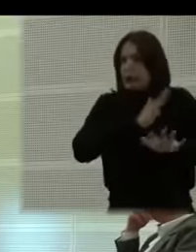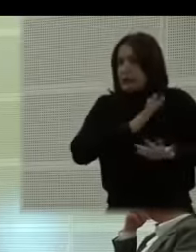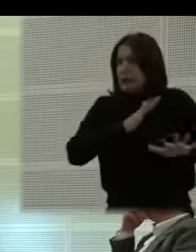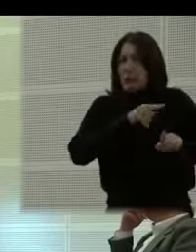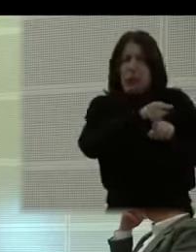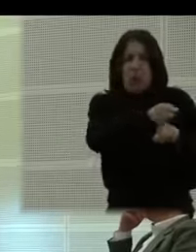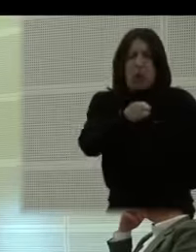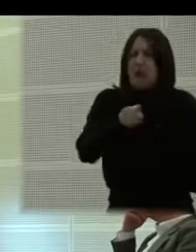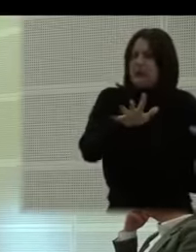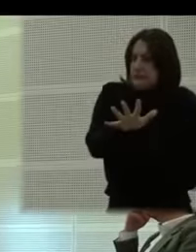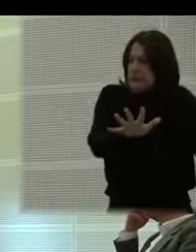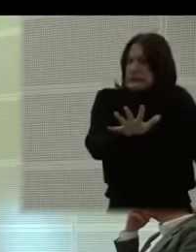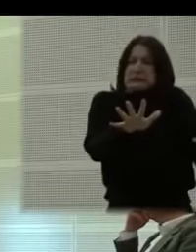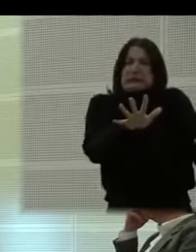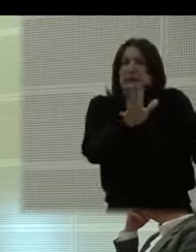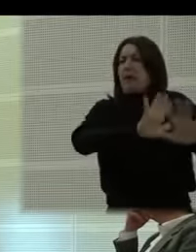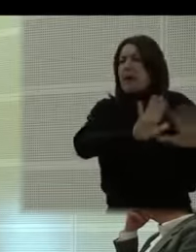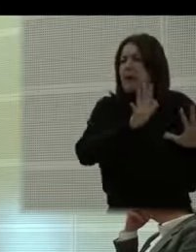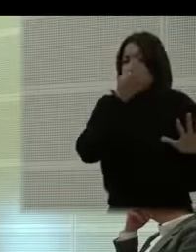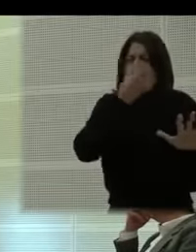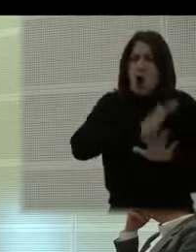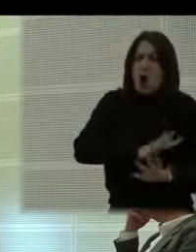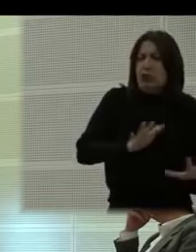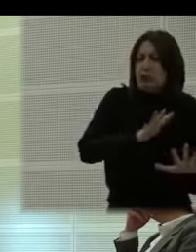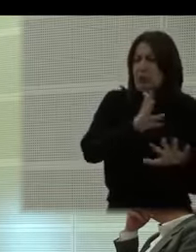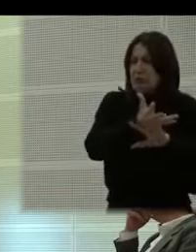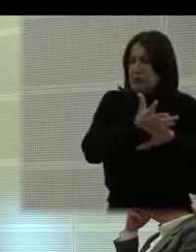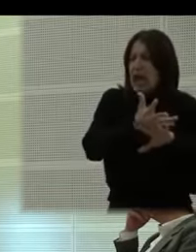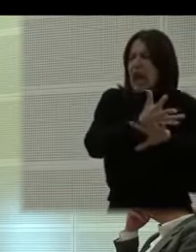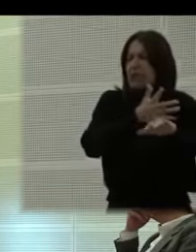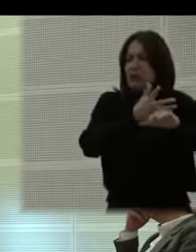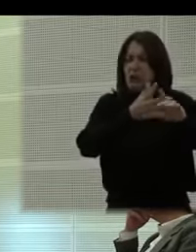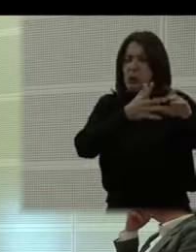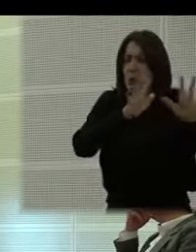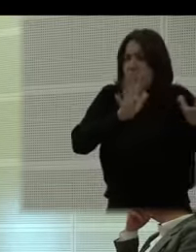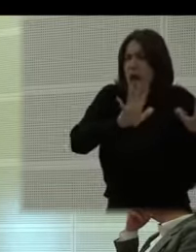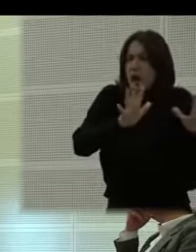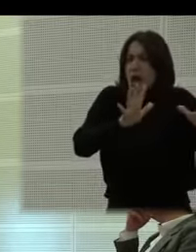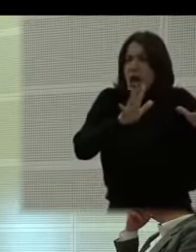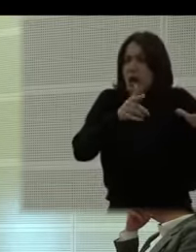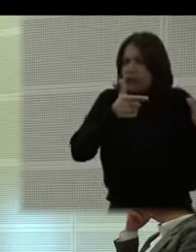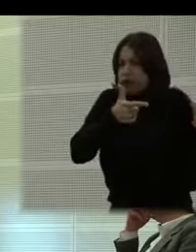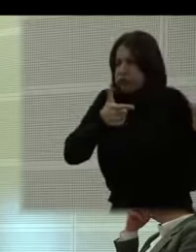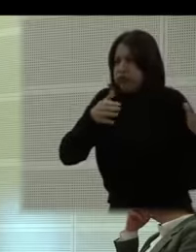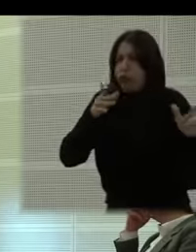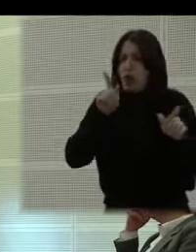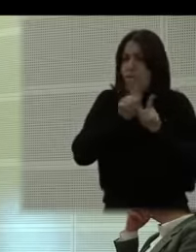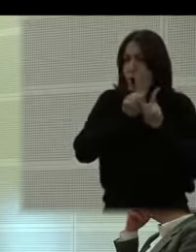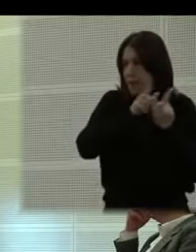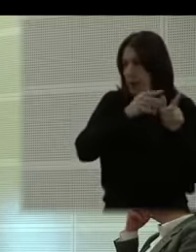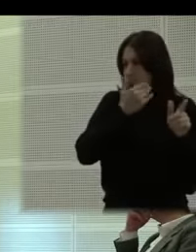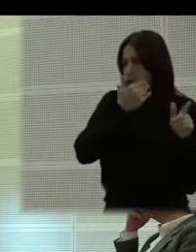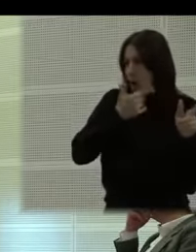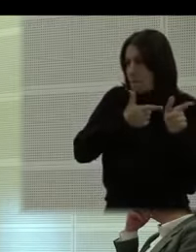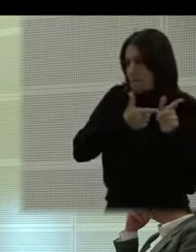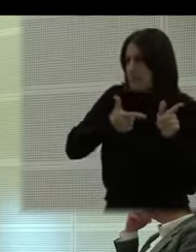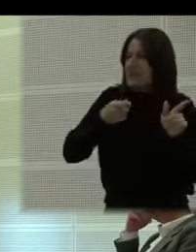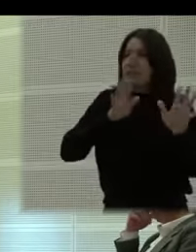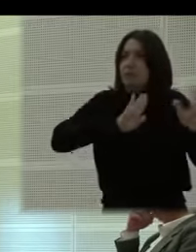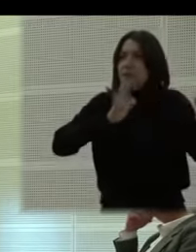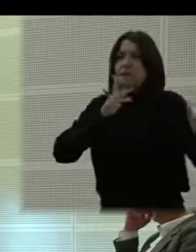sono perversi, hanno sodomia, e quindi utilizzarono anche questo pretesto per